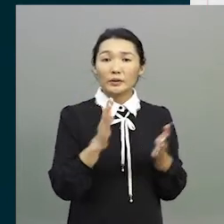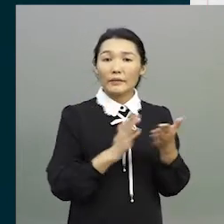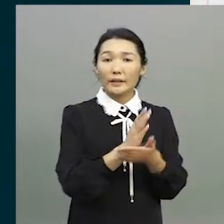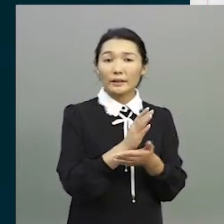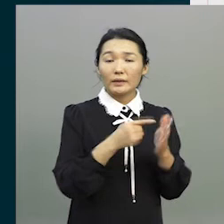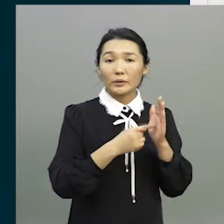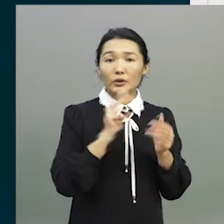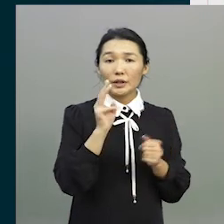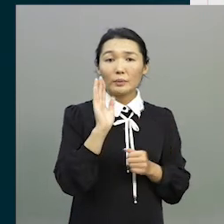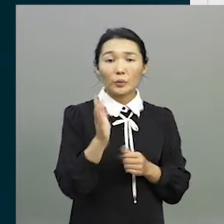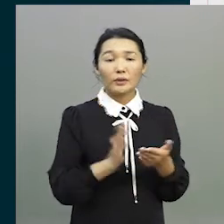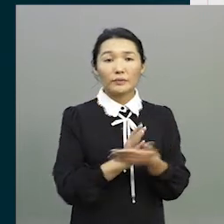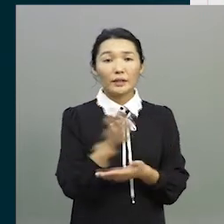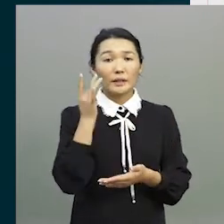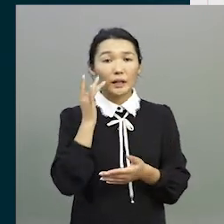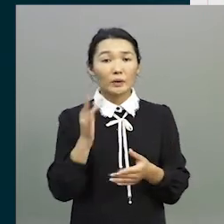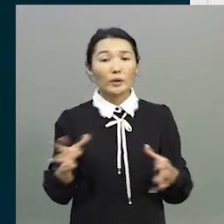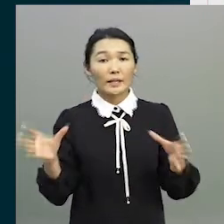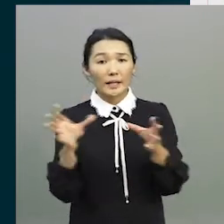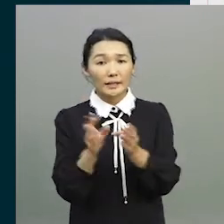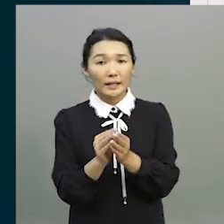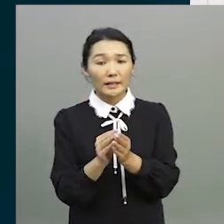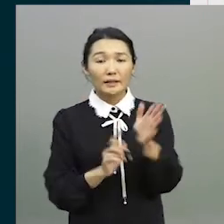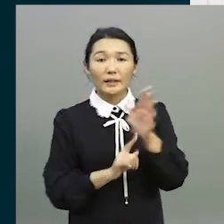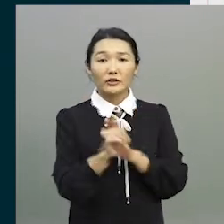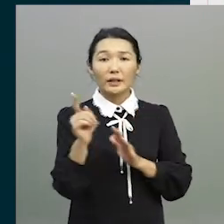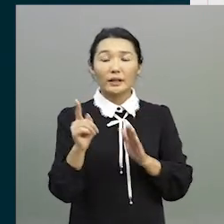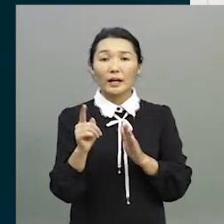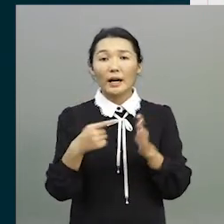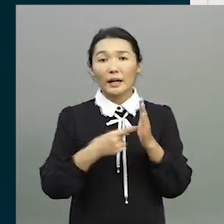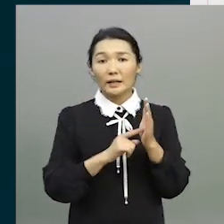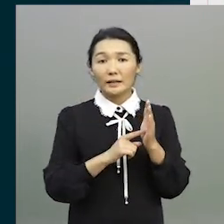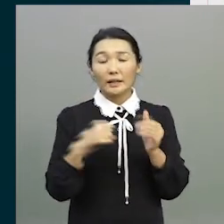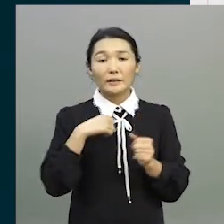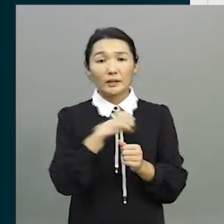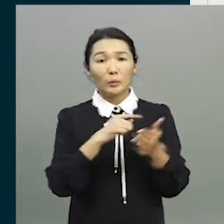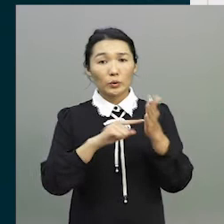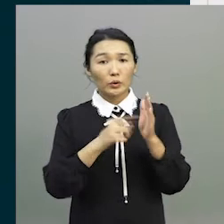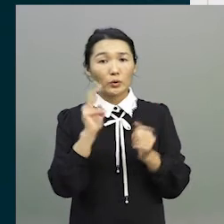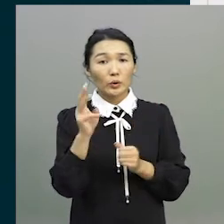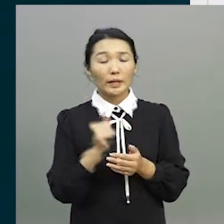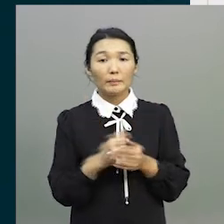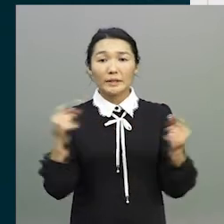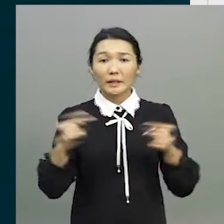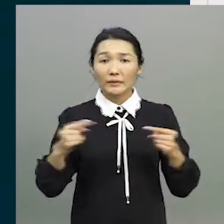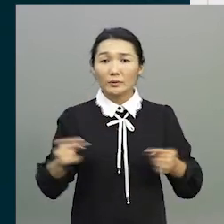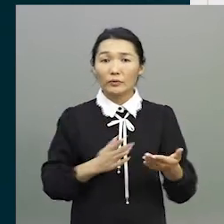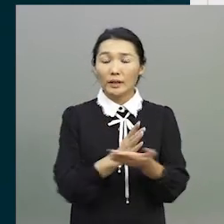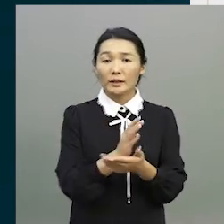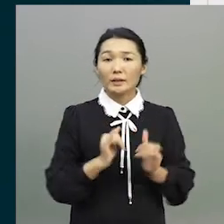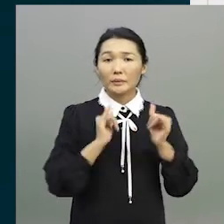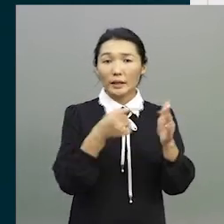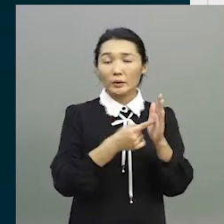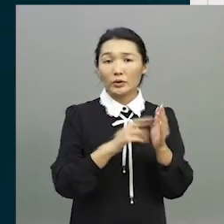вектор который соединяет начала координат и саму точку м соответствующими векторами для дочек